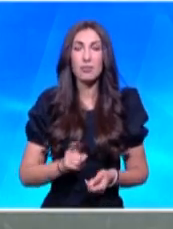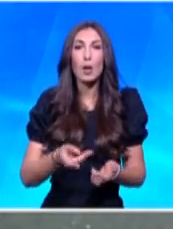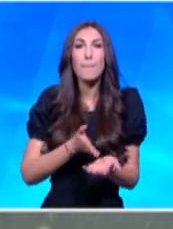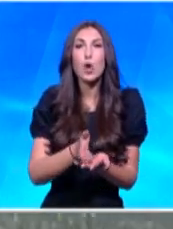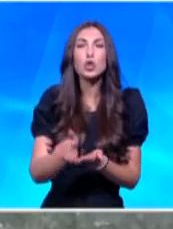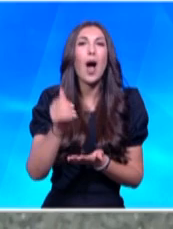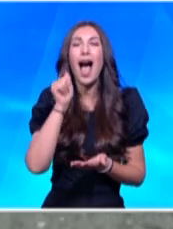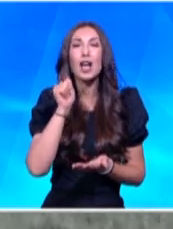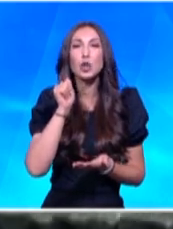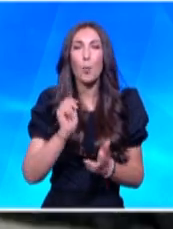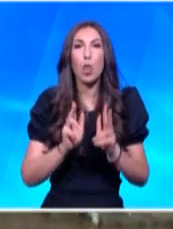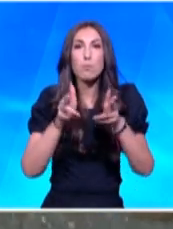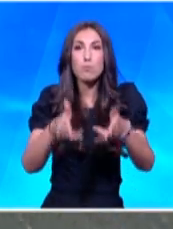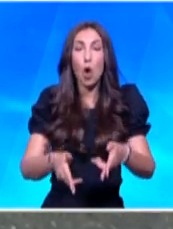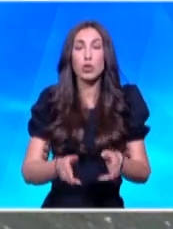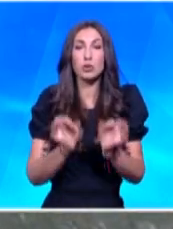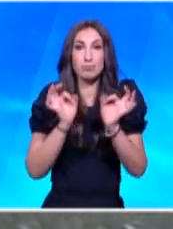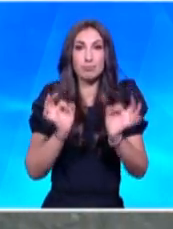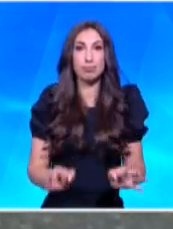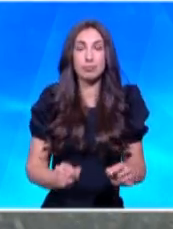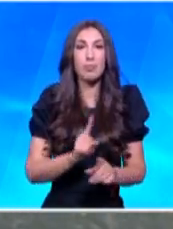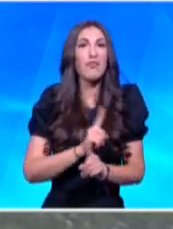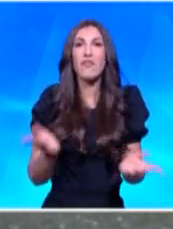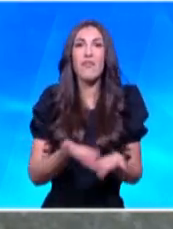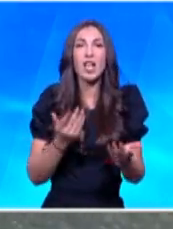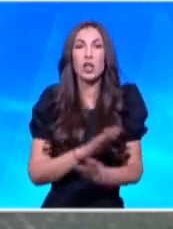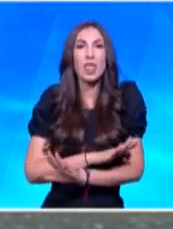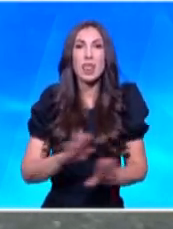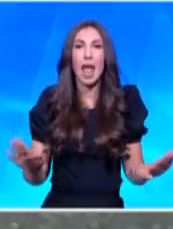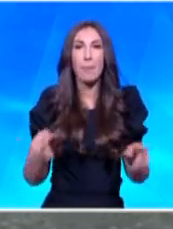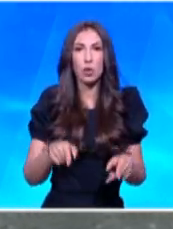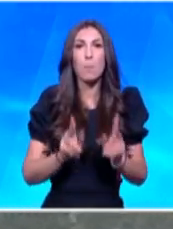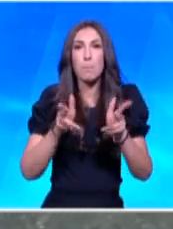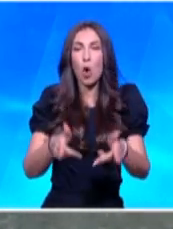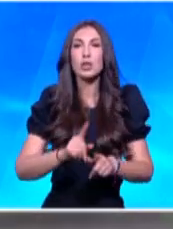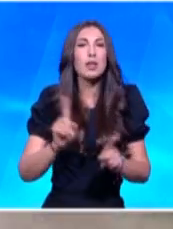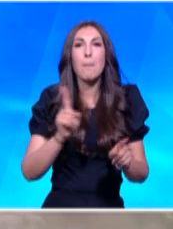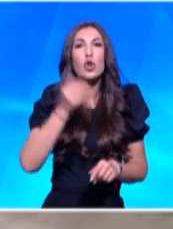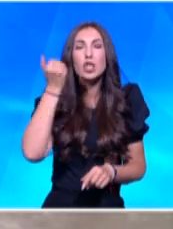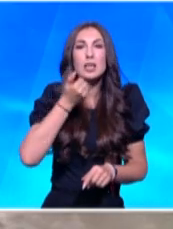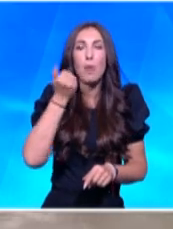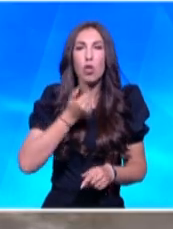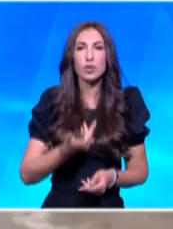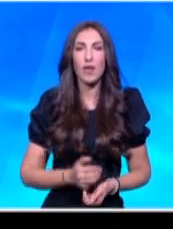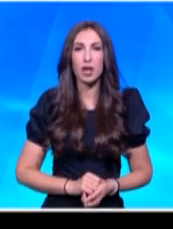Посока Ахтопол, мост буквално не съществува. Този мост не може да бъде използван вече.